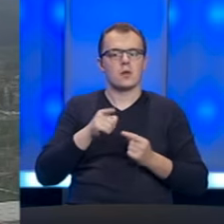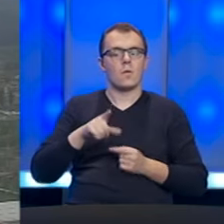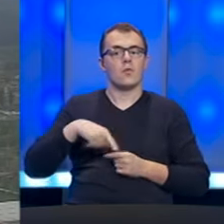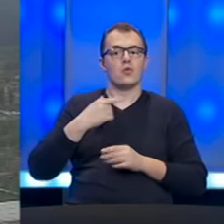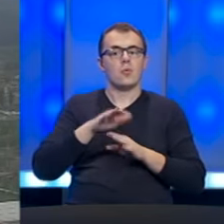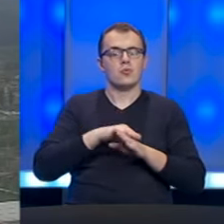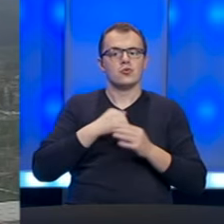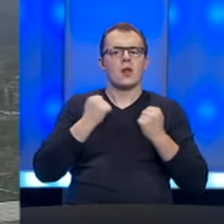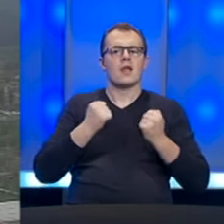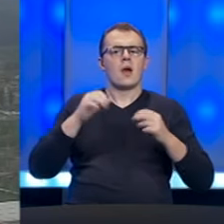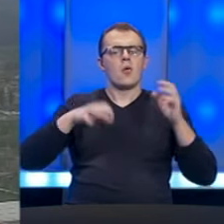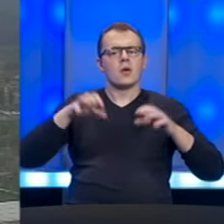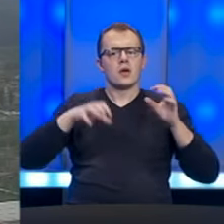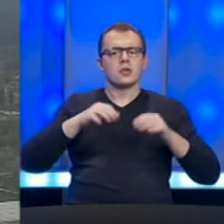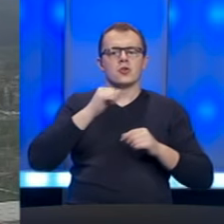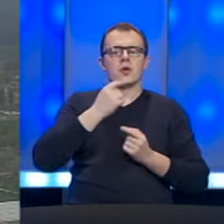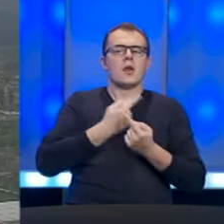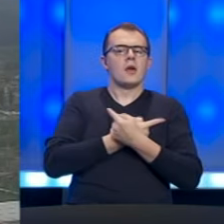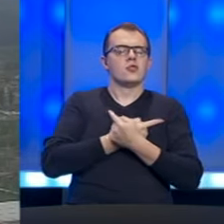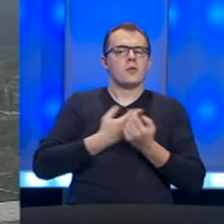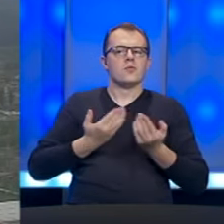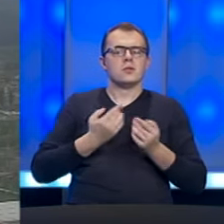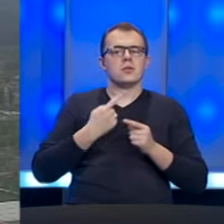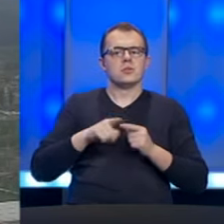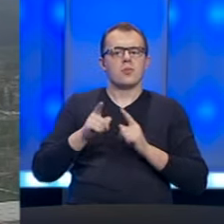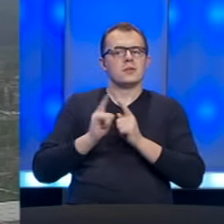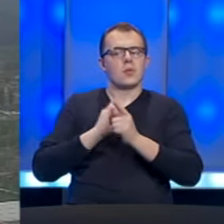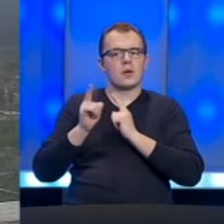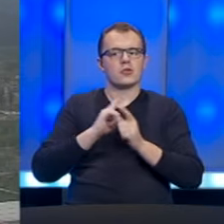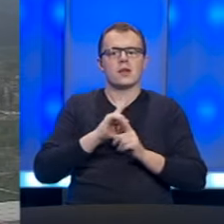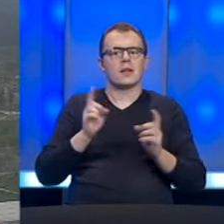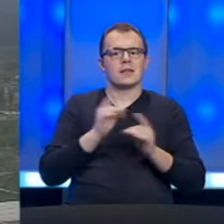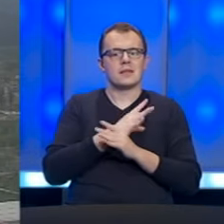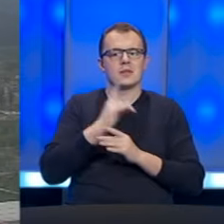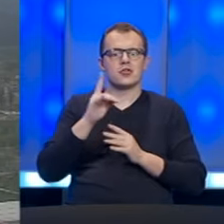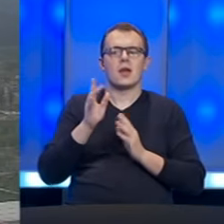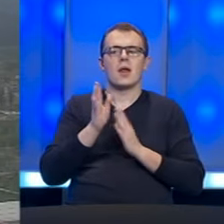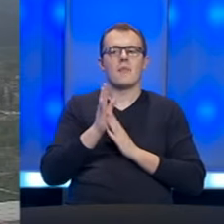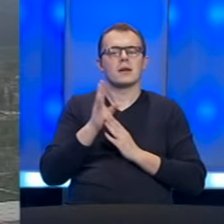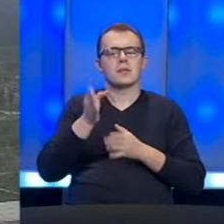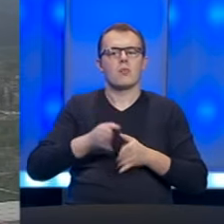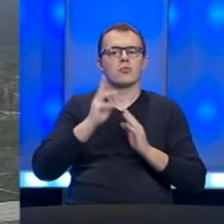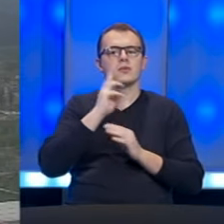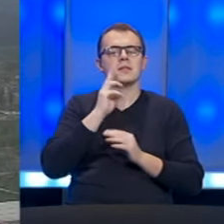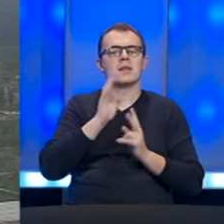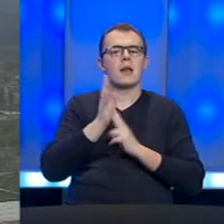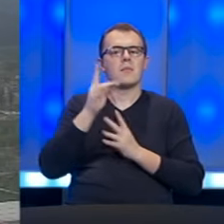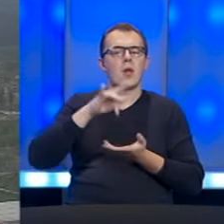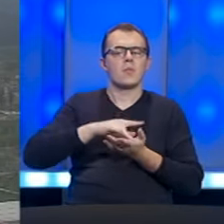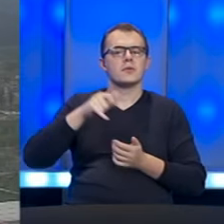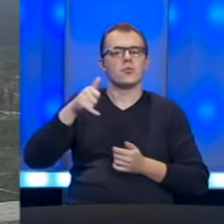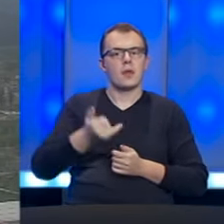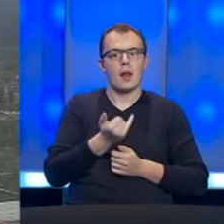počelo jako kišno. Nažalost, zbog saobraćajne nezgode na magistralnom putu Zenica-Nemila u mjestu